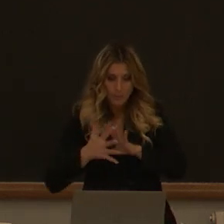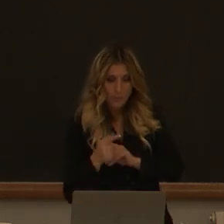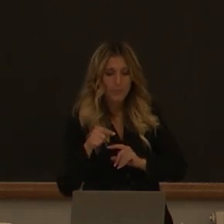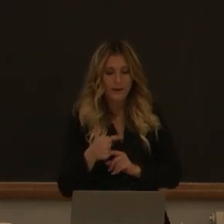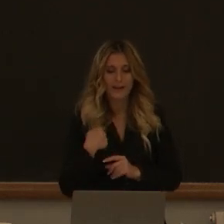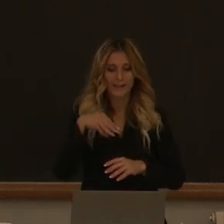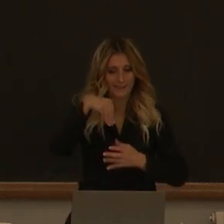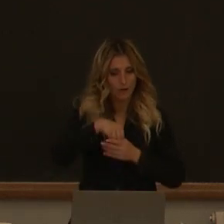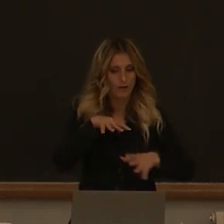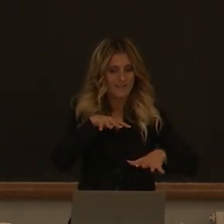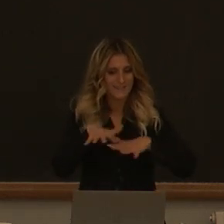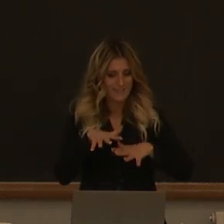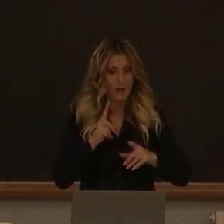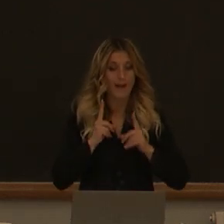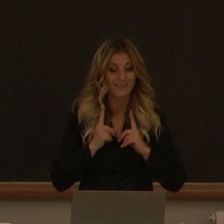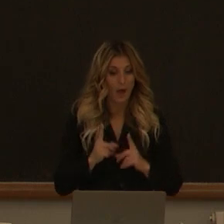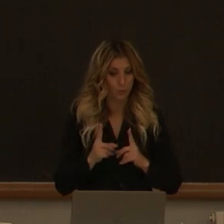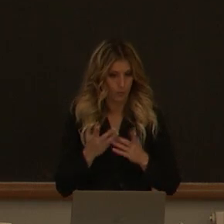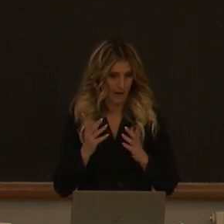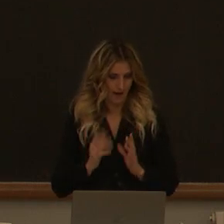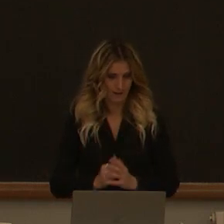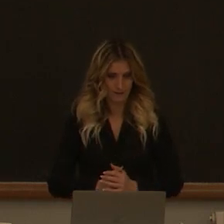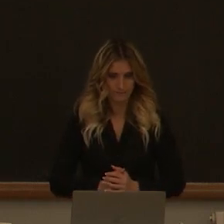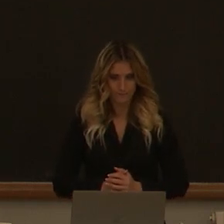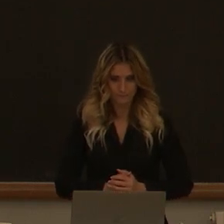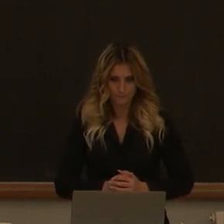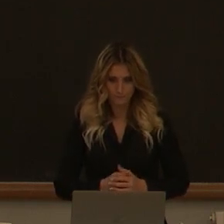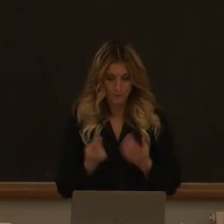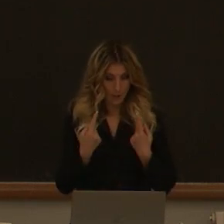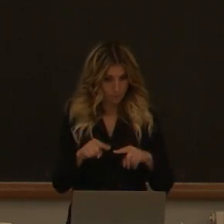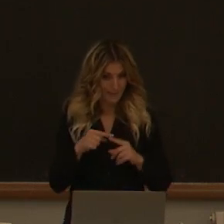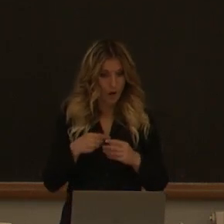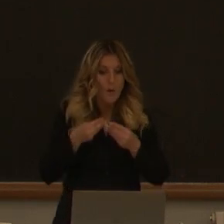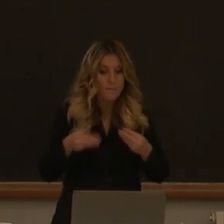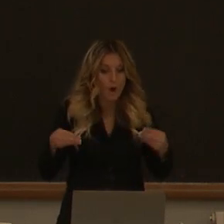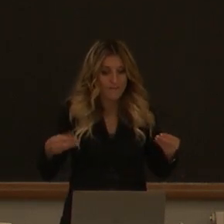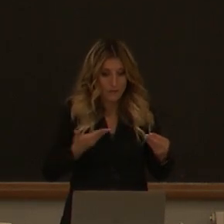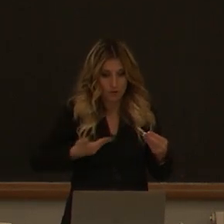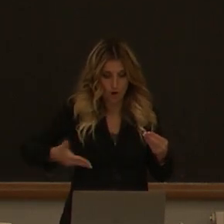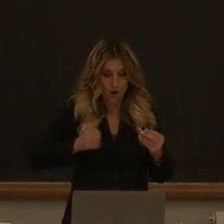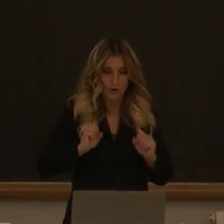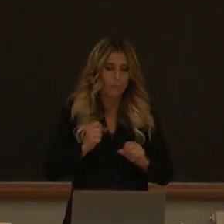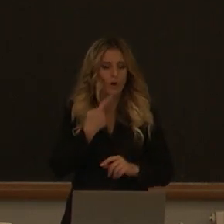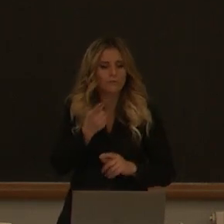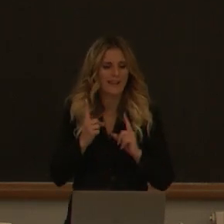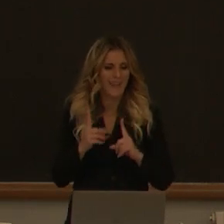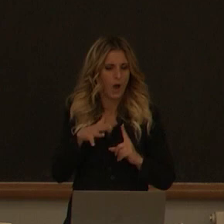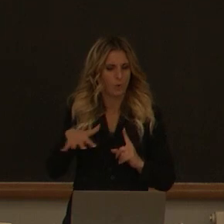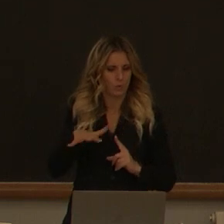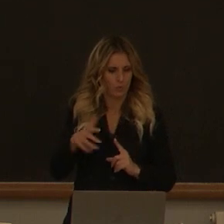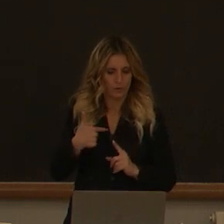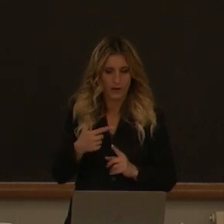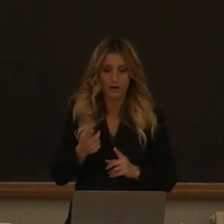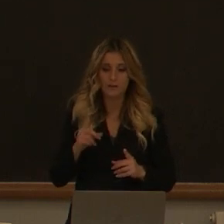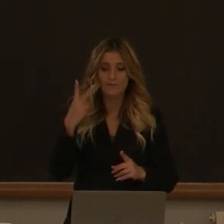vari ecosistemi naturali che li ospitano. Queste professioni che possiamo definire della natura ovviamente non è